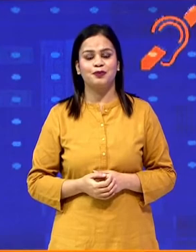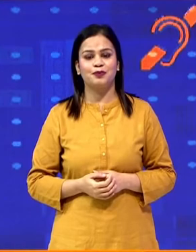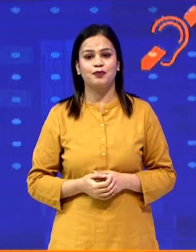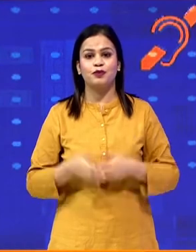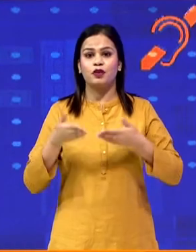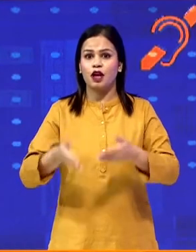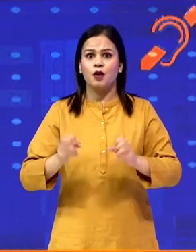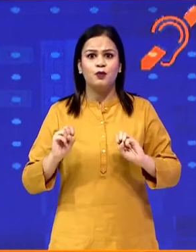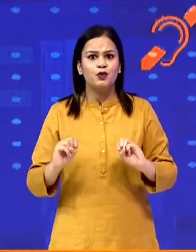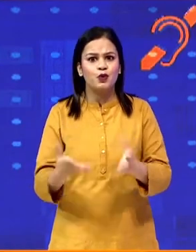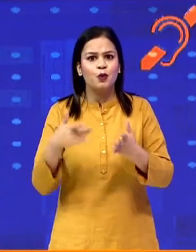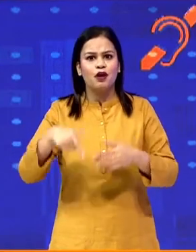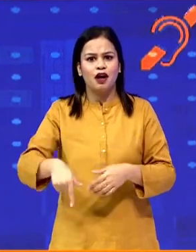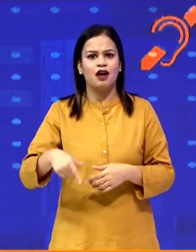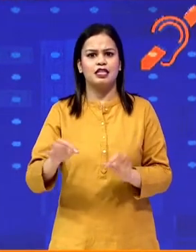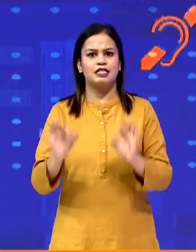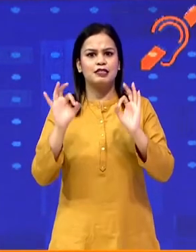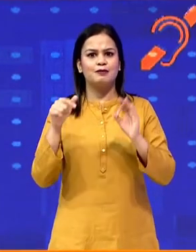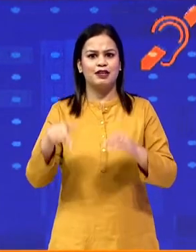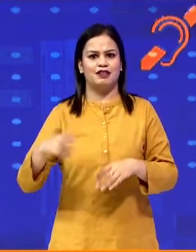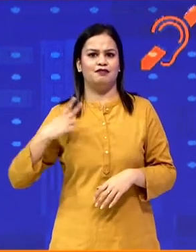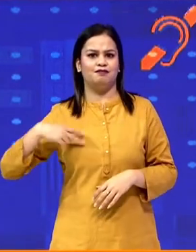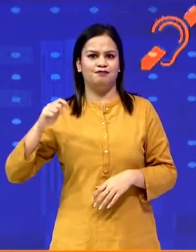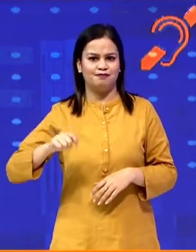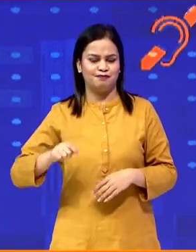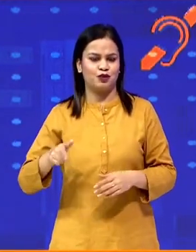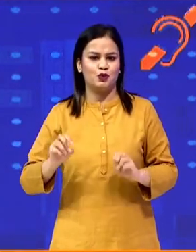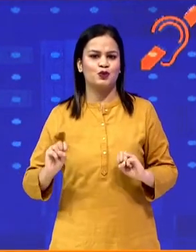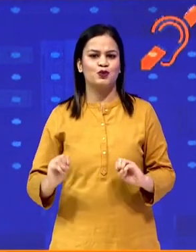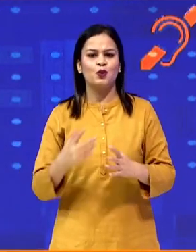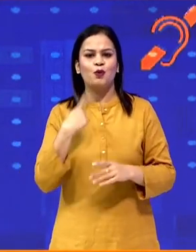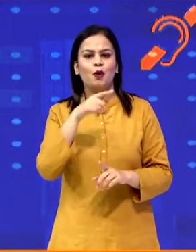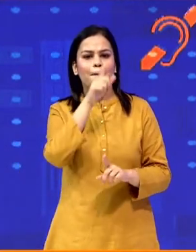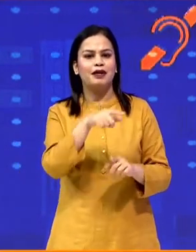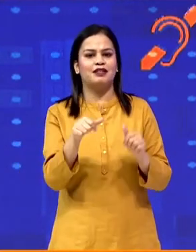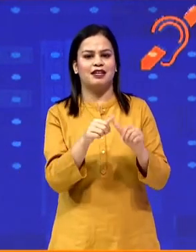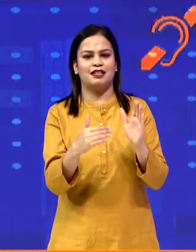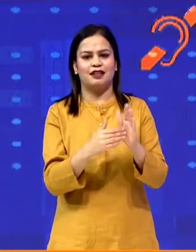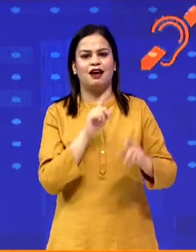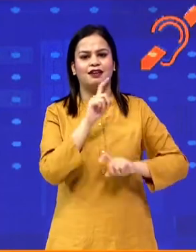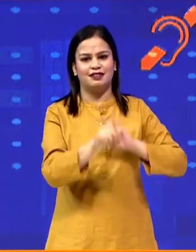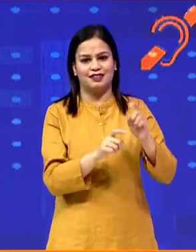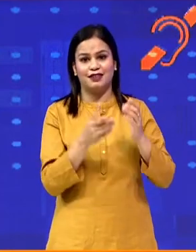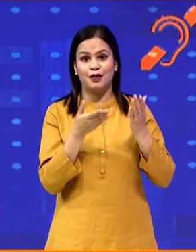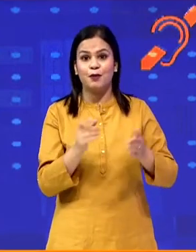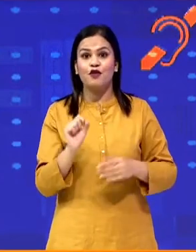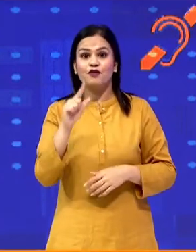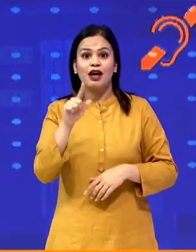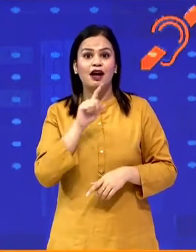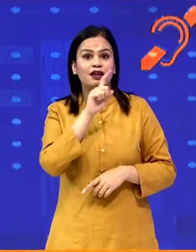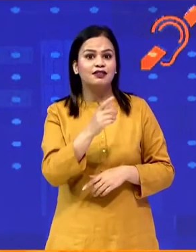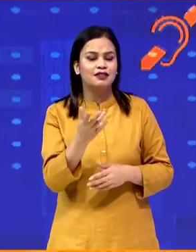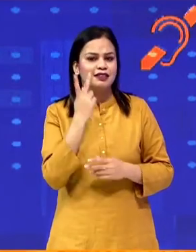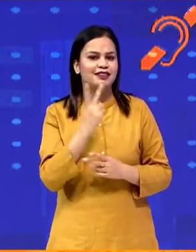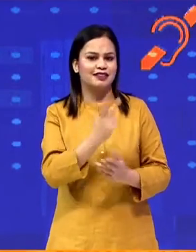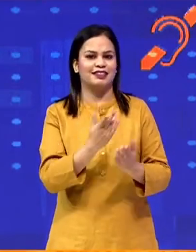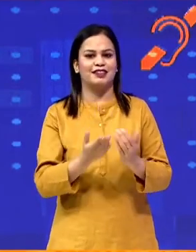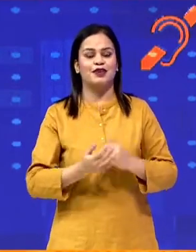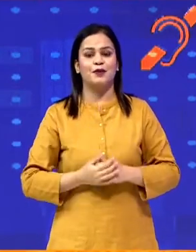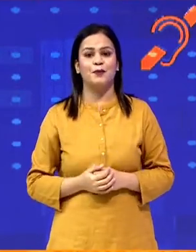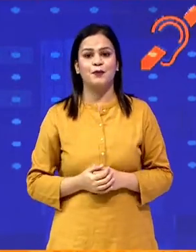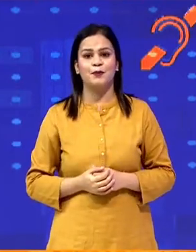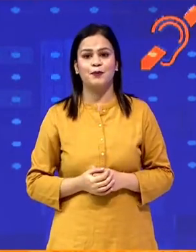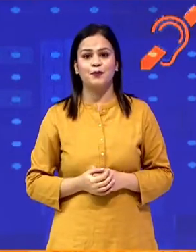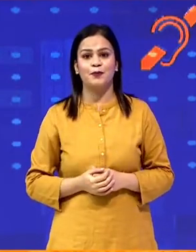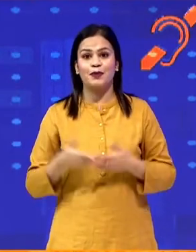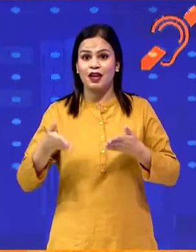आई शुरू करते हैं आज का यह खास मुकदमा गुलाम नबी आजाद पर आपके अदालत में पहले इंसान आपकी